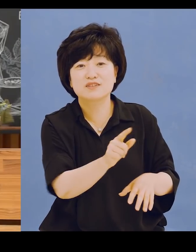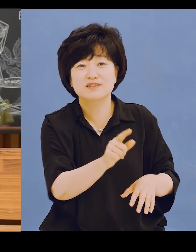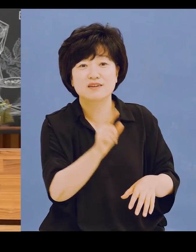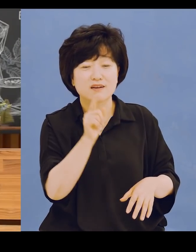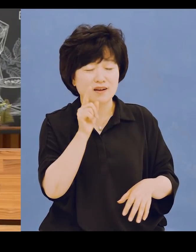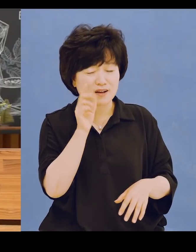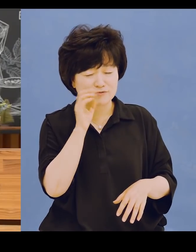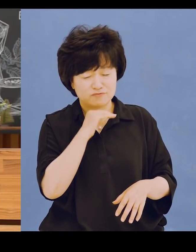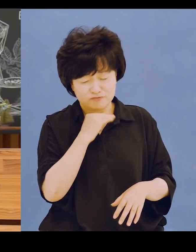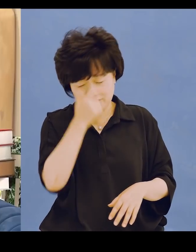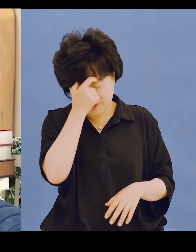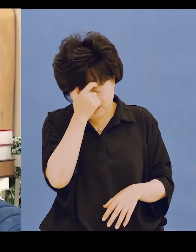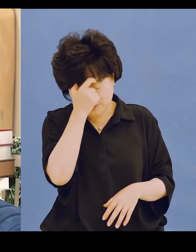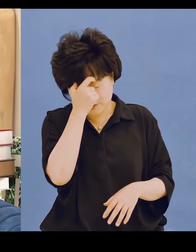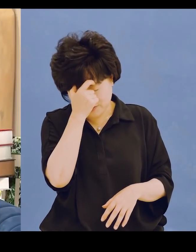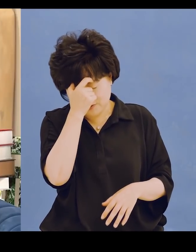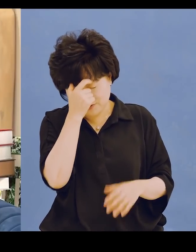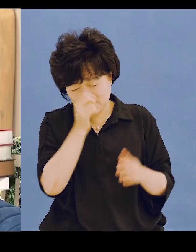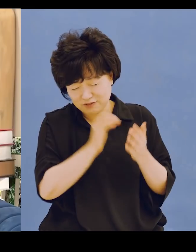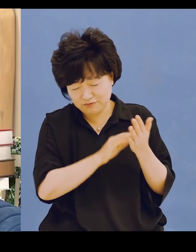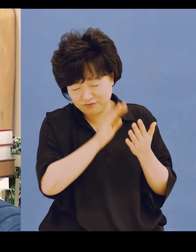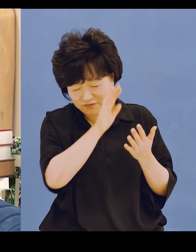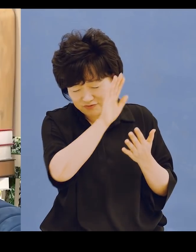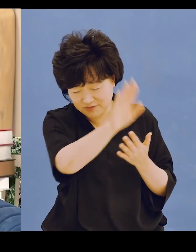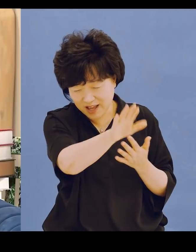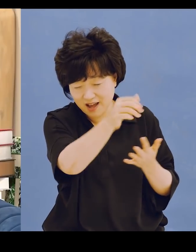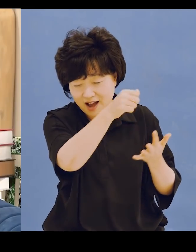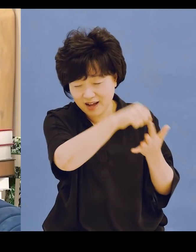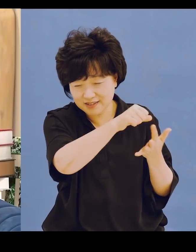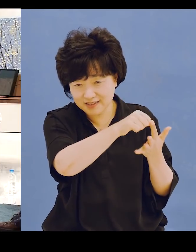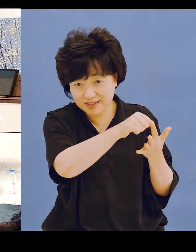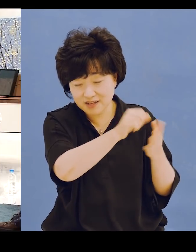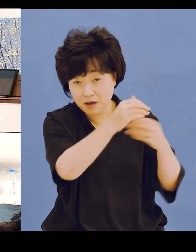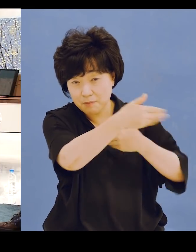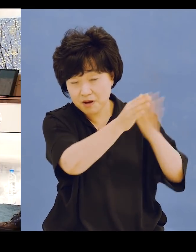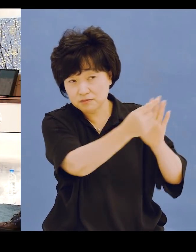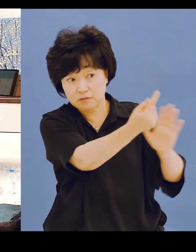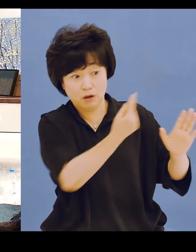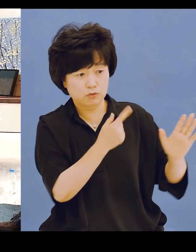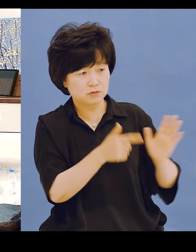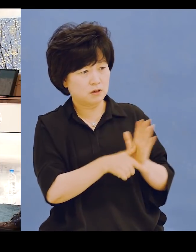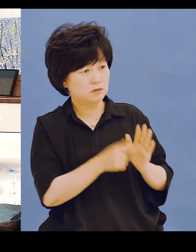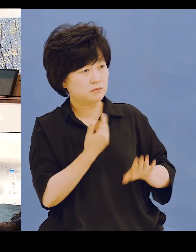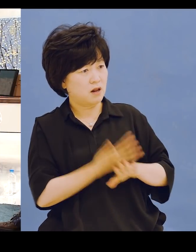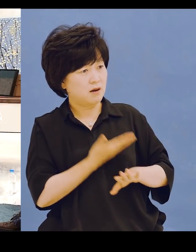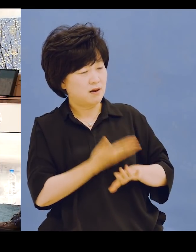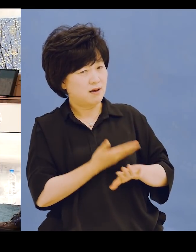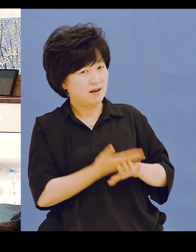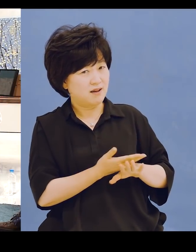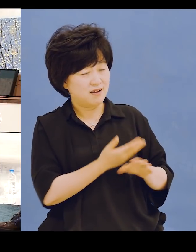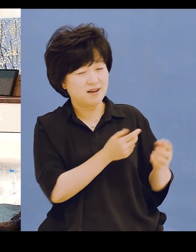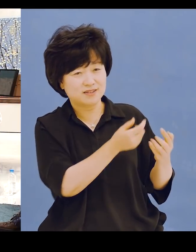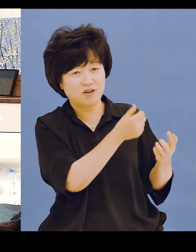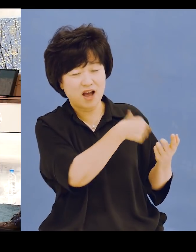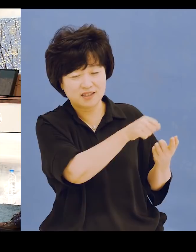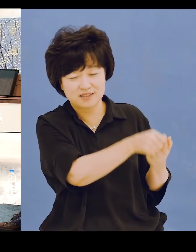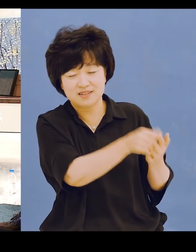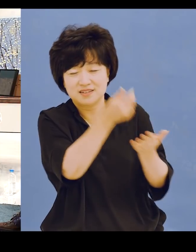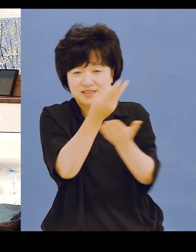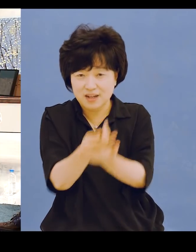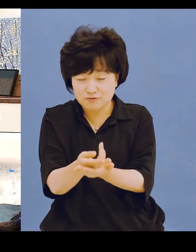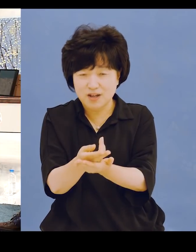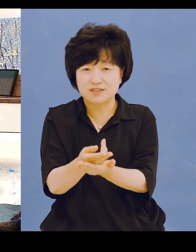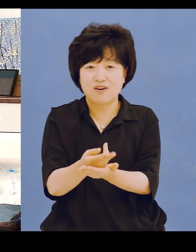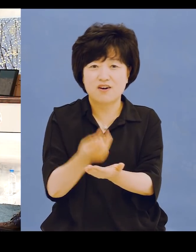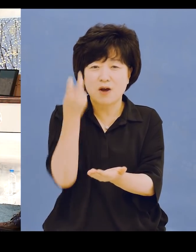우리 아이가 설마. 뭔가 좀 달라요. 또 병원에 데려갔죠. 예. 7명의 의사가 이전처럼 또 검사를 합니다. 네. 그러고